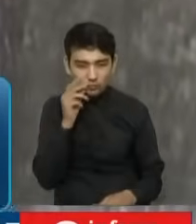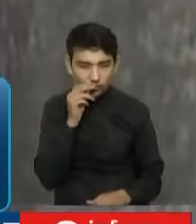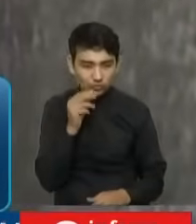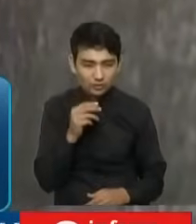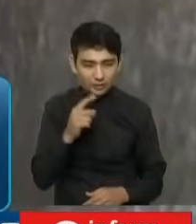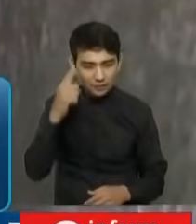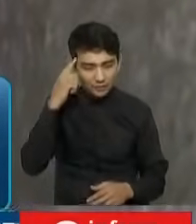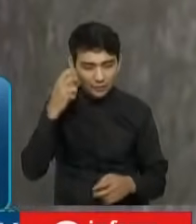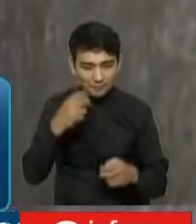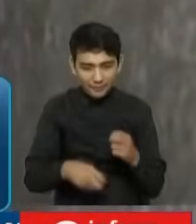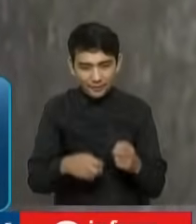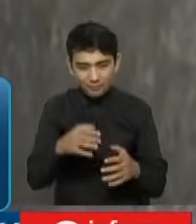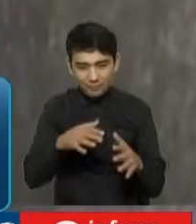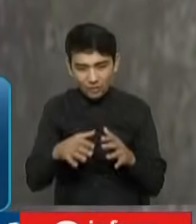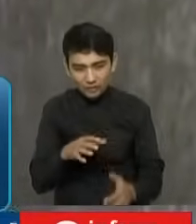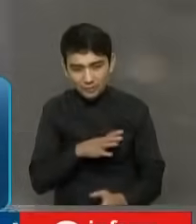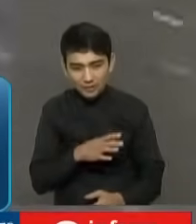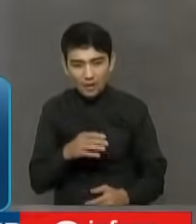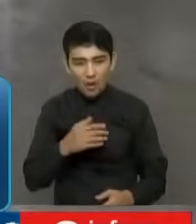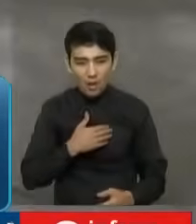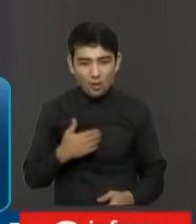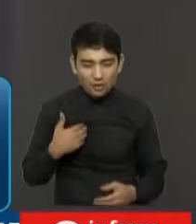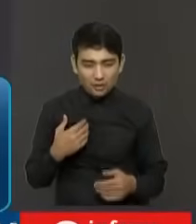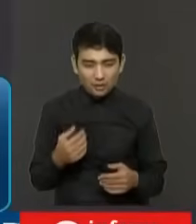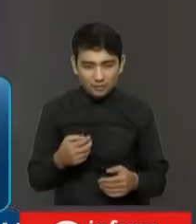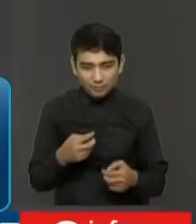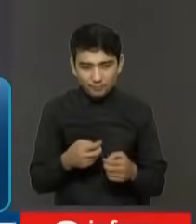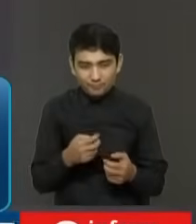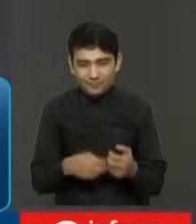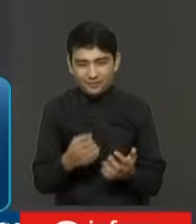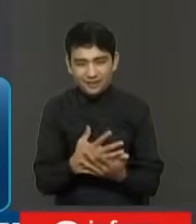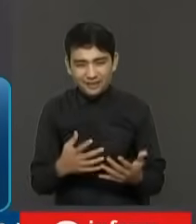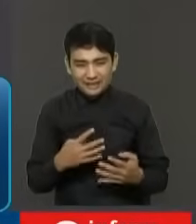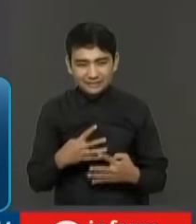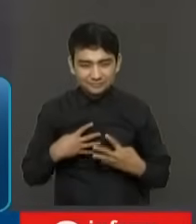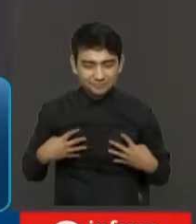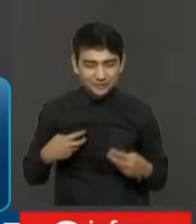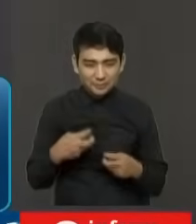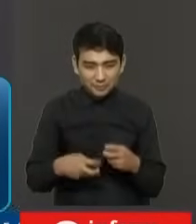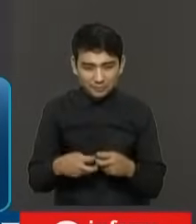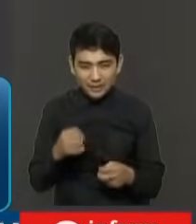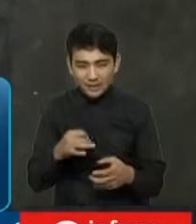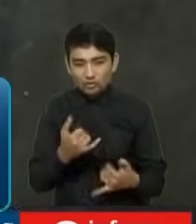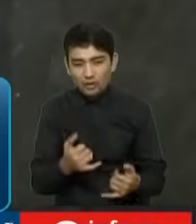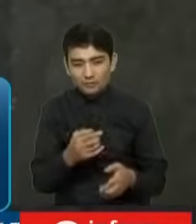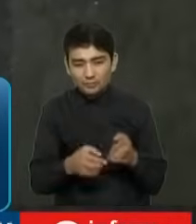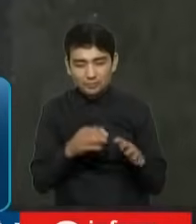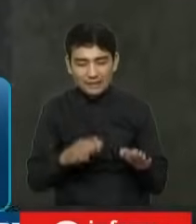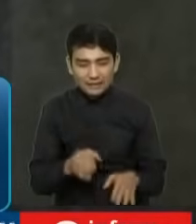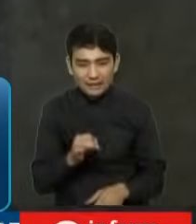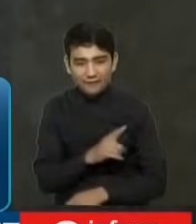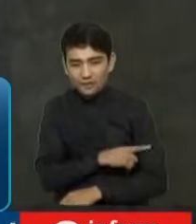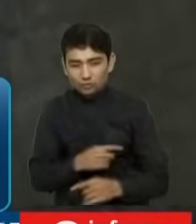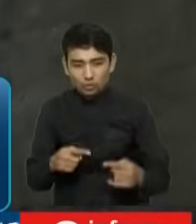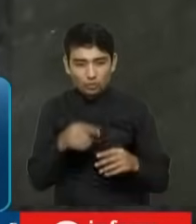открытую черепно-мозговую травму, повреждение легких и оскольчатые переломы ребер. Он в реанимации. Пока врачи не дают